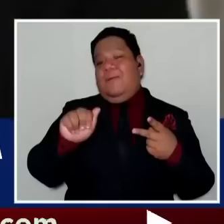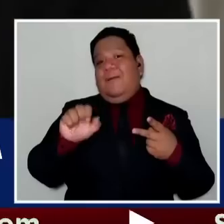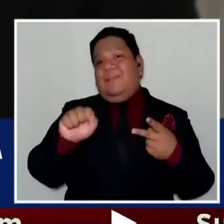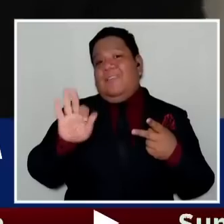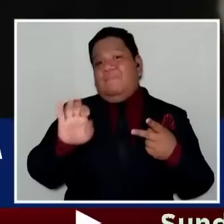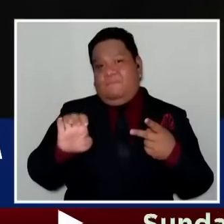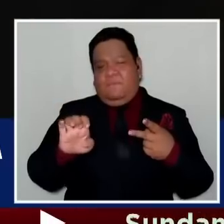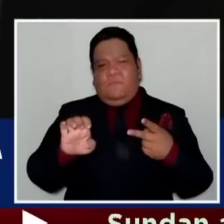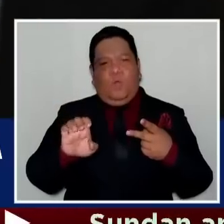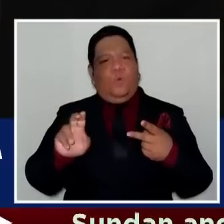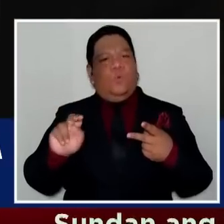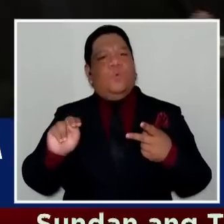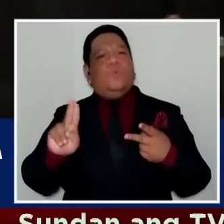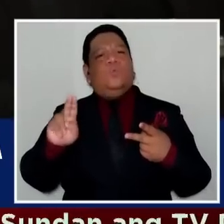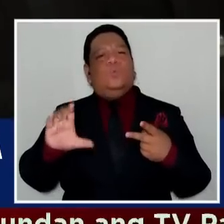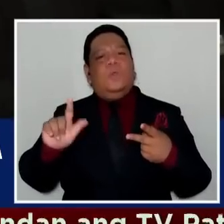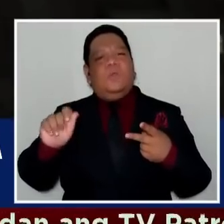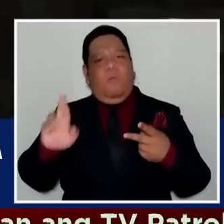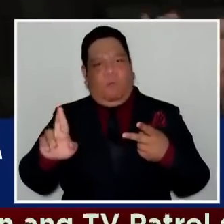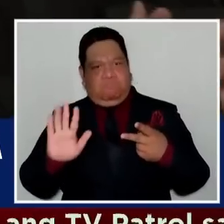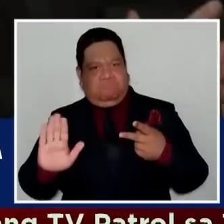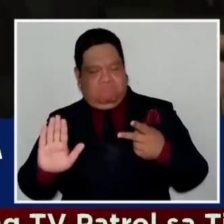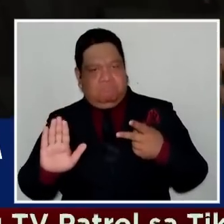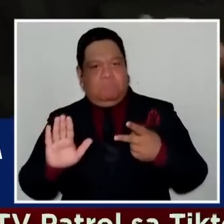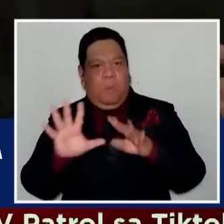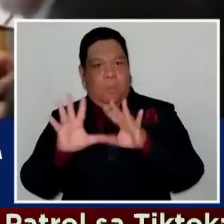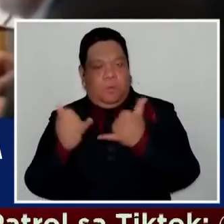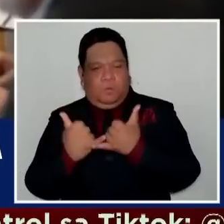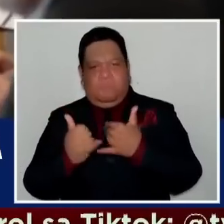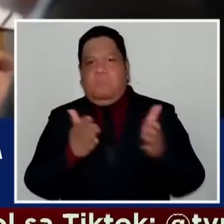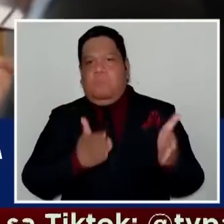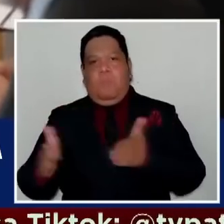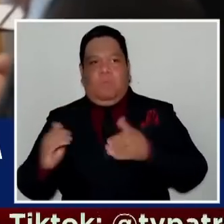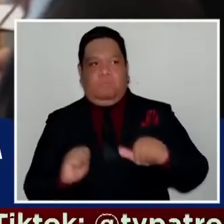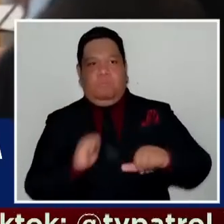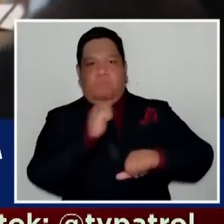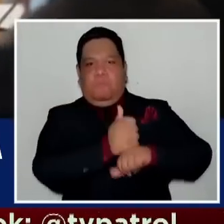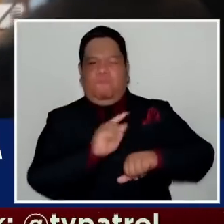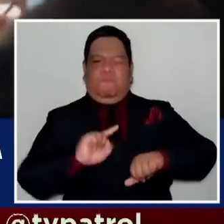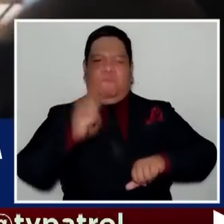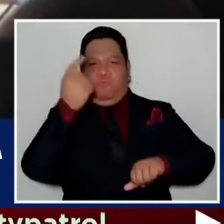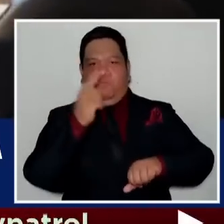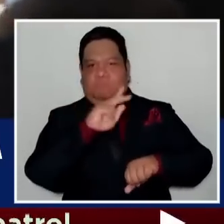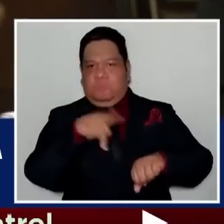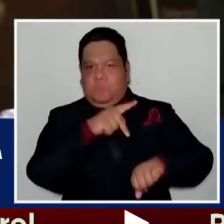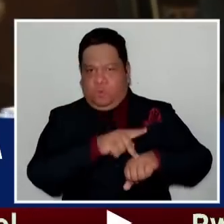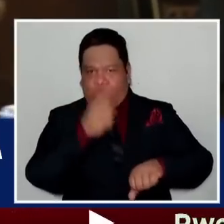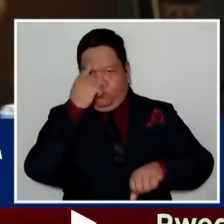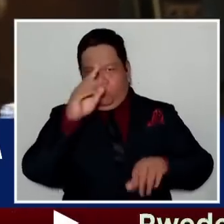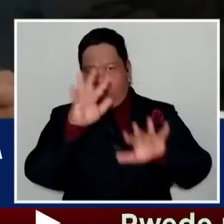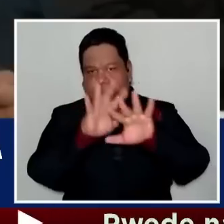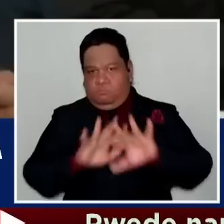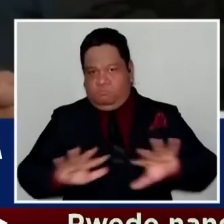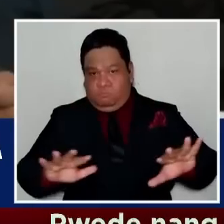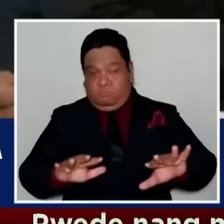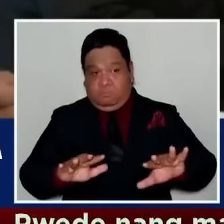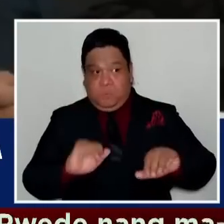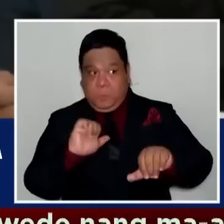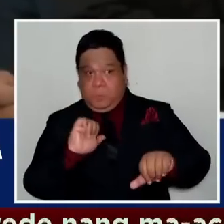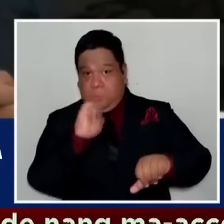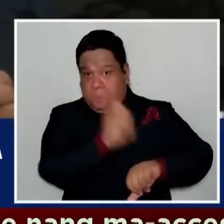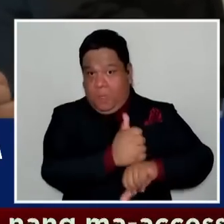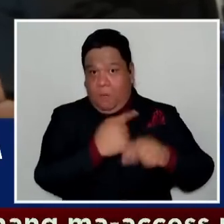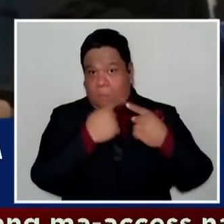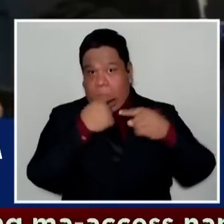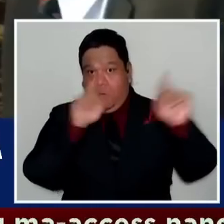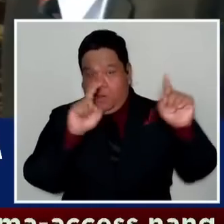ang kanilang kauna-unahang nuclear energy facility sa buong Southeast Asia. Oras na matayo ito, inaasahang makakatugon umano